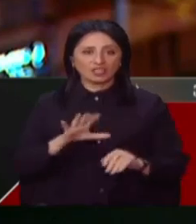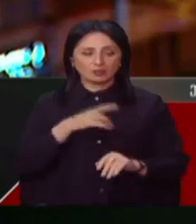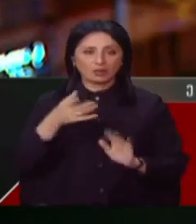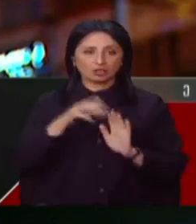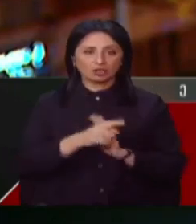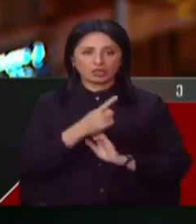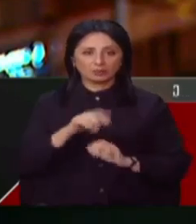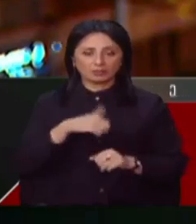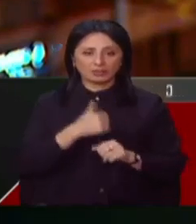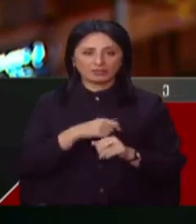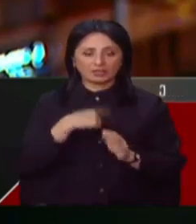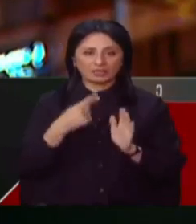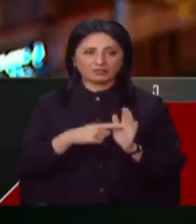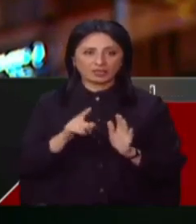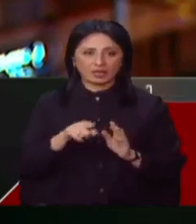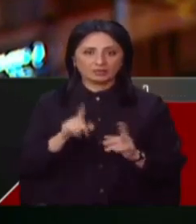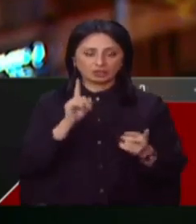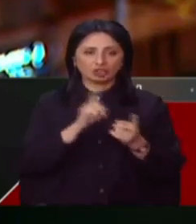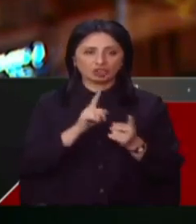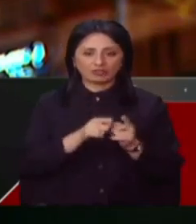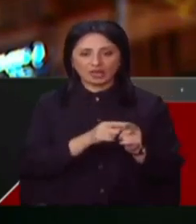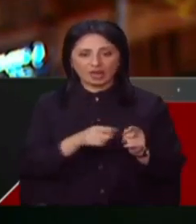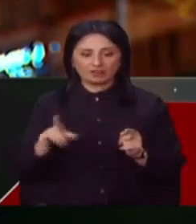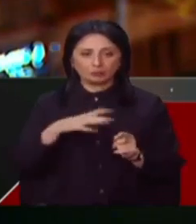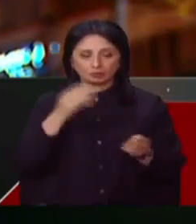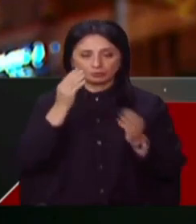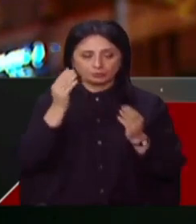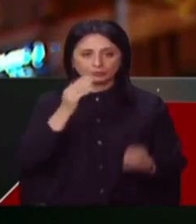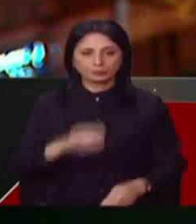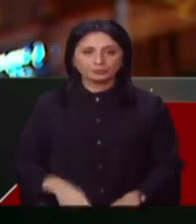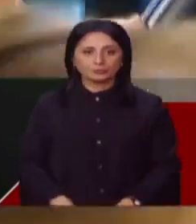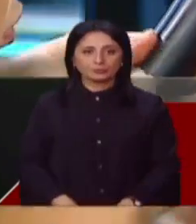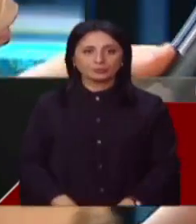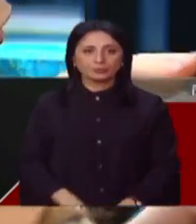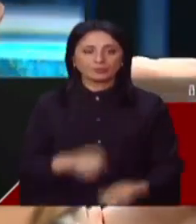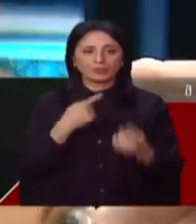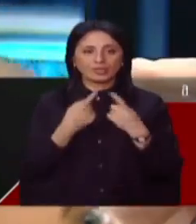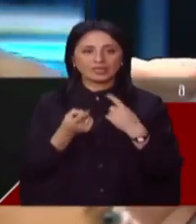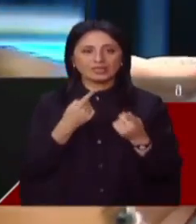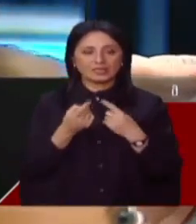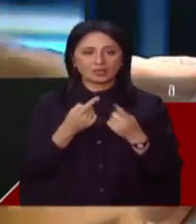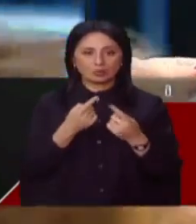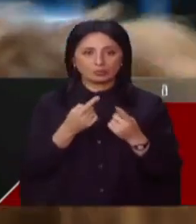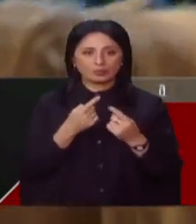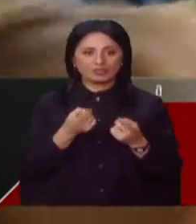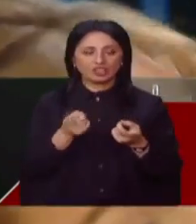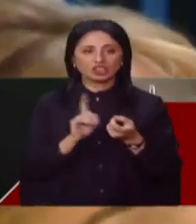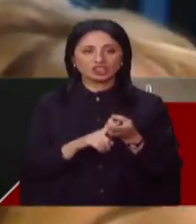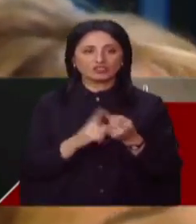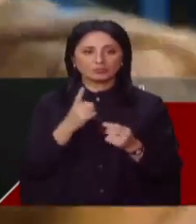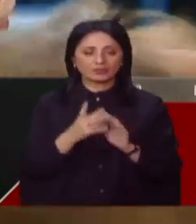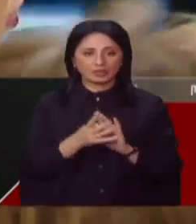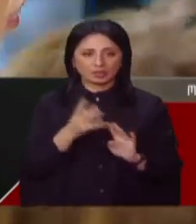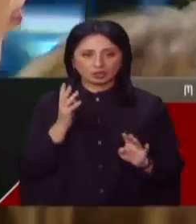მათ შორის ერთ-ერთი მთავარი საკითხი, რაზეც ამ შეხვედრების განმავლობაში იმსჯელეს. საუბარი შეეხებოდა